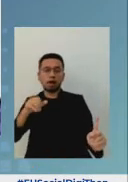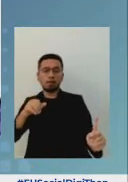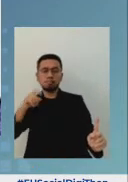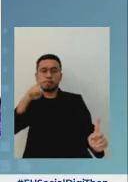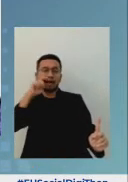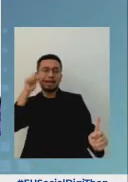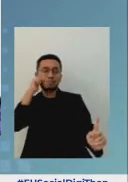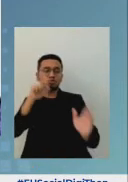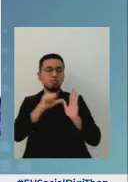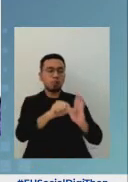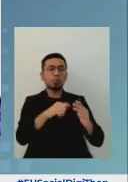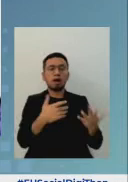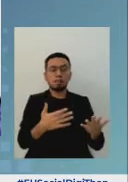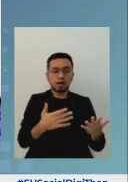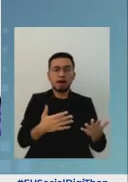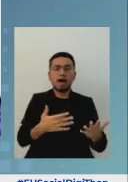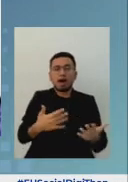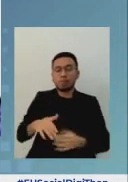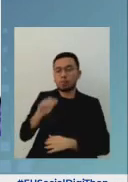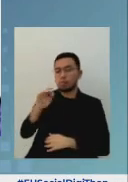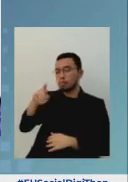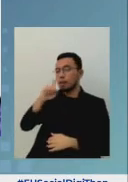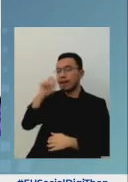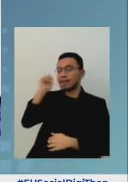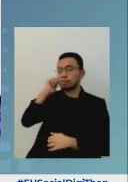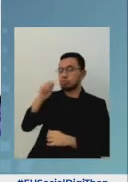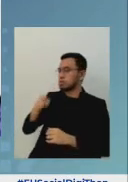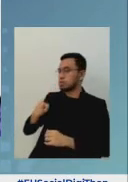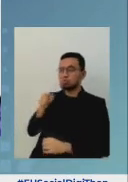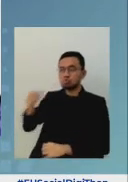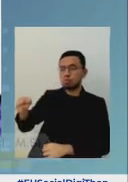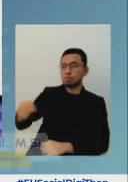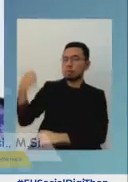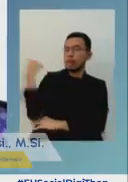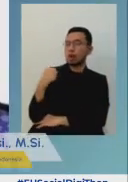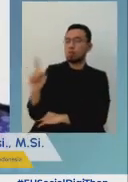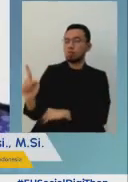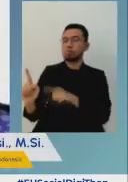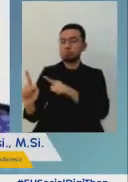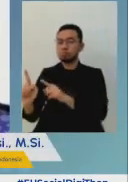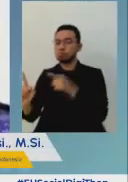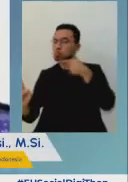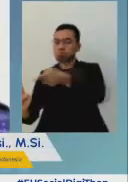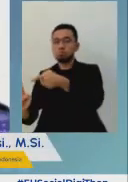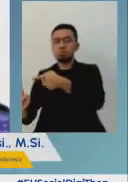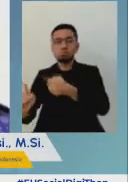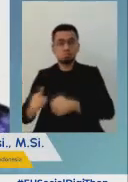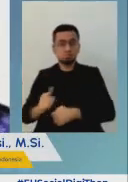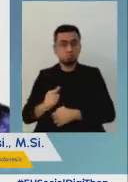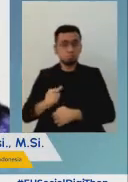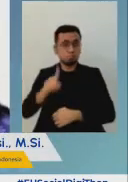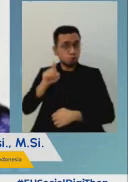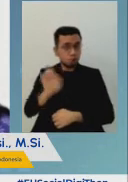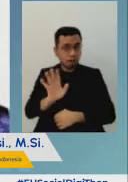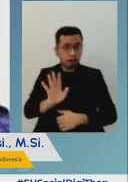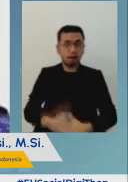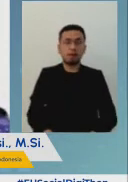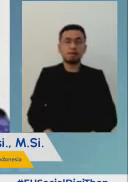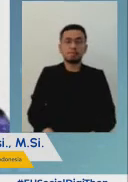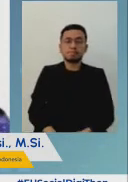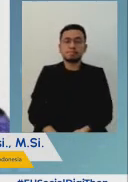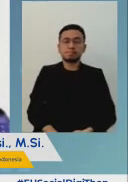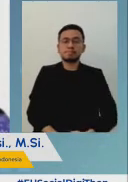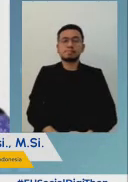orang tua memberi hukuman kepada pelaku pembuli? Oke. Jadi, bantuan tadi sempat saya